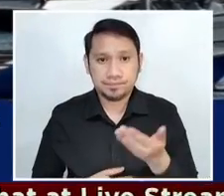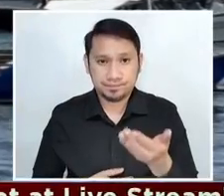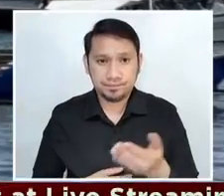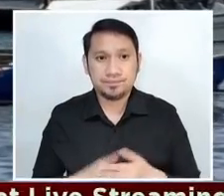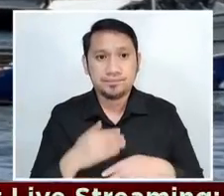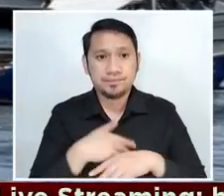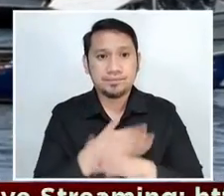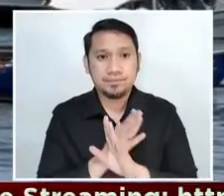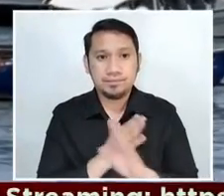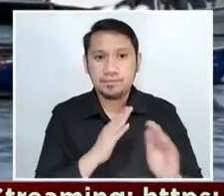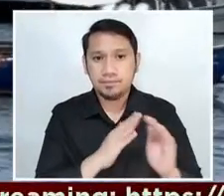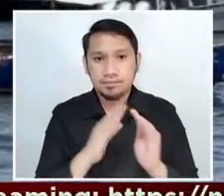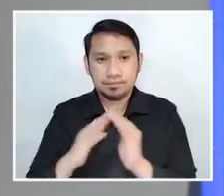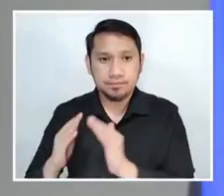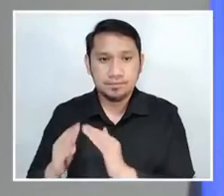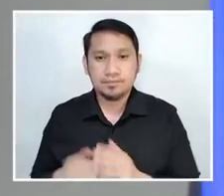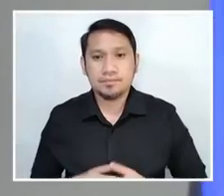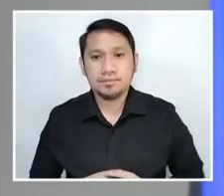City.